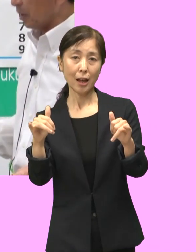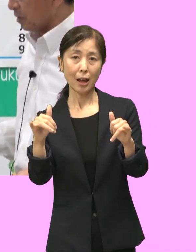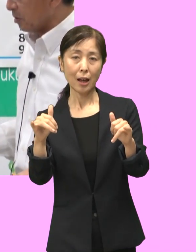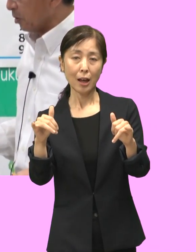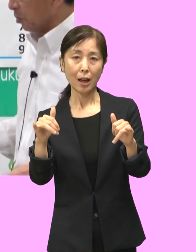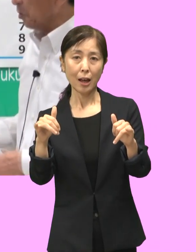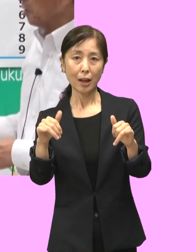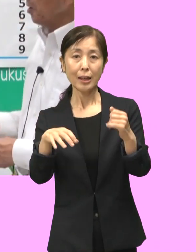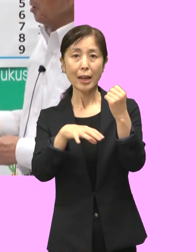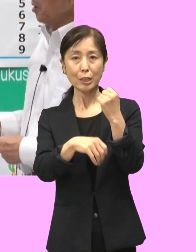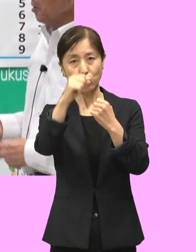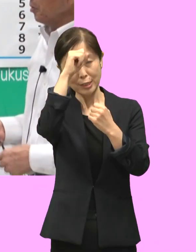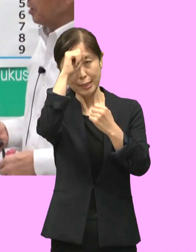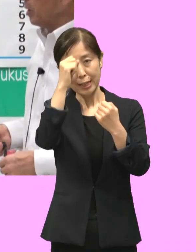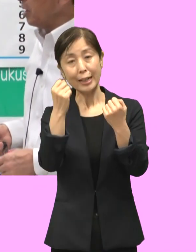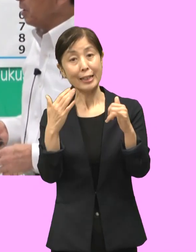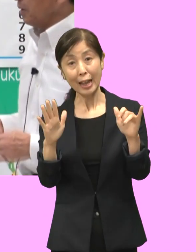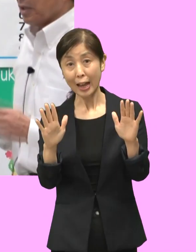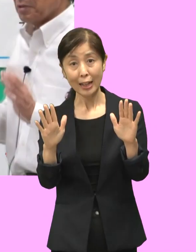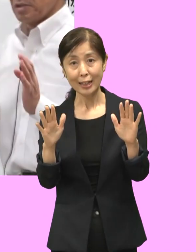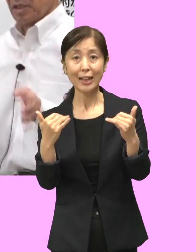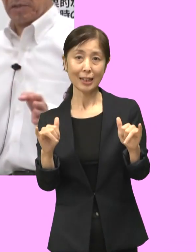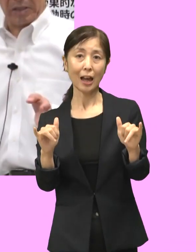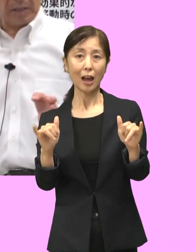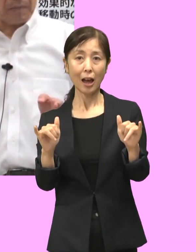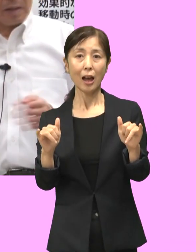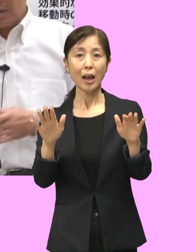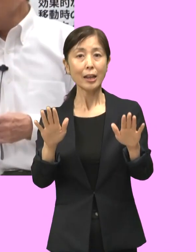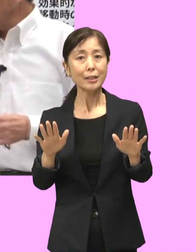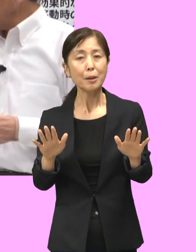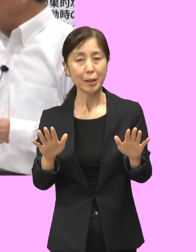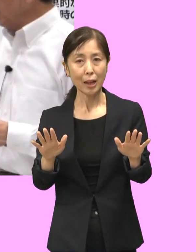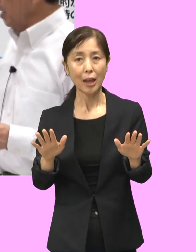などない方ですけども、こちらは現在まで、